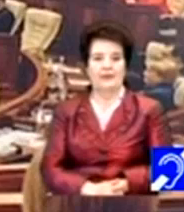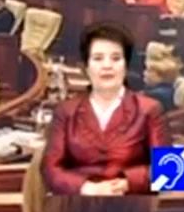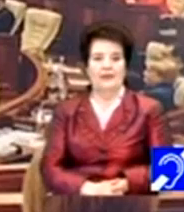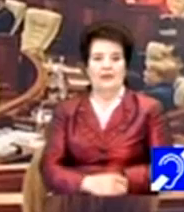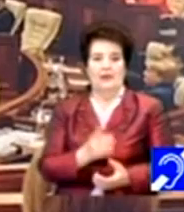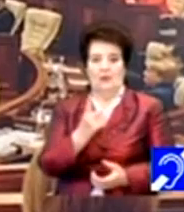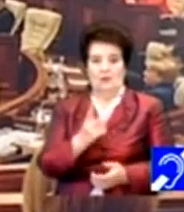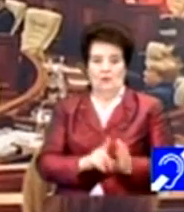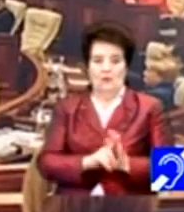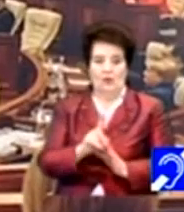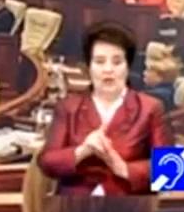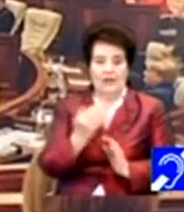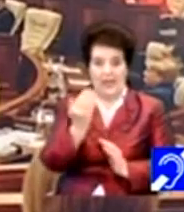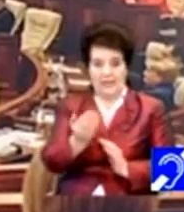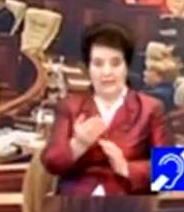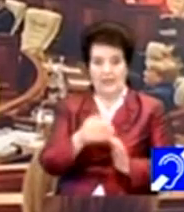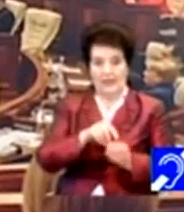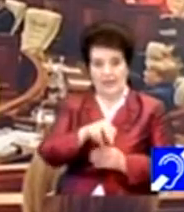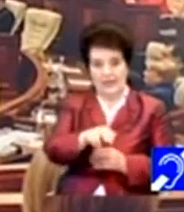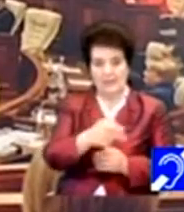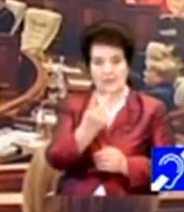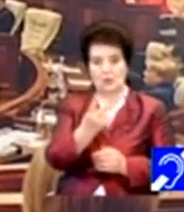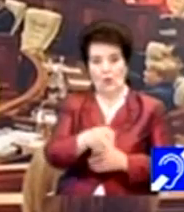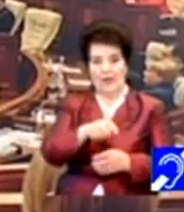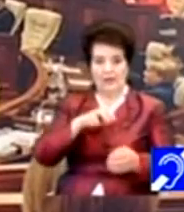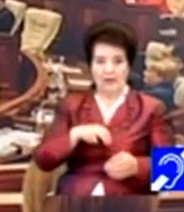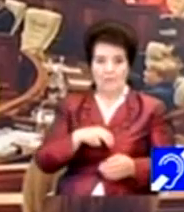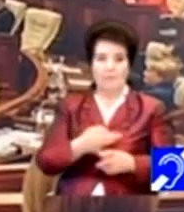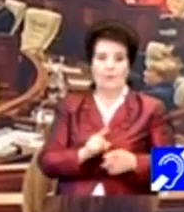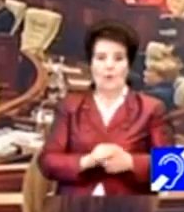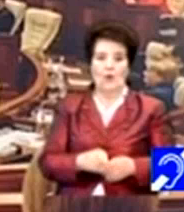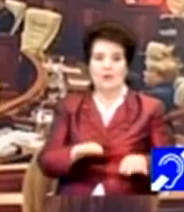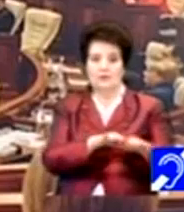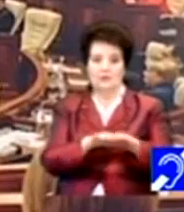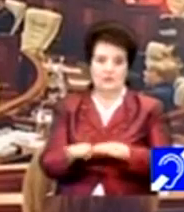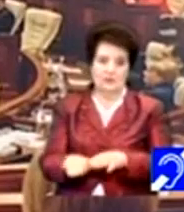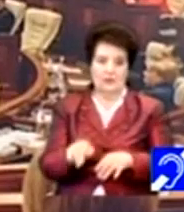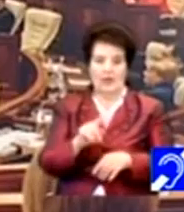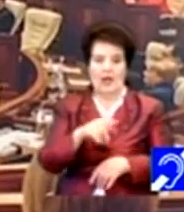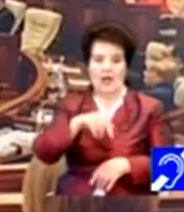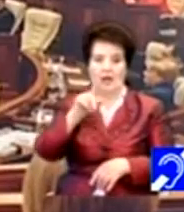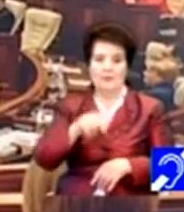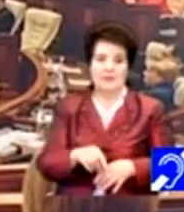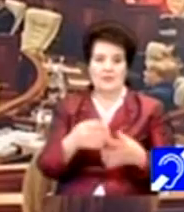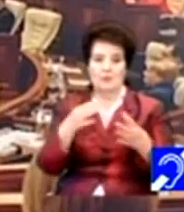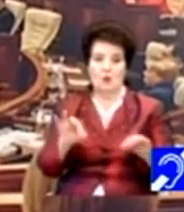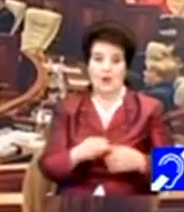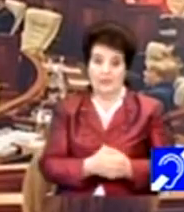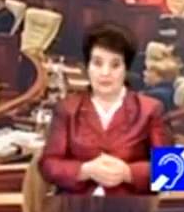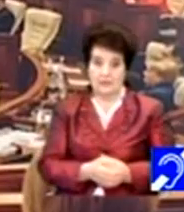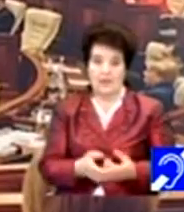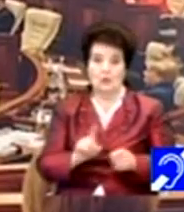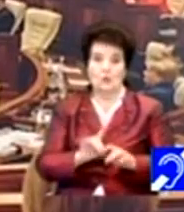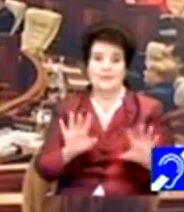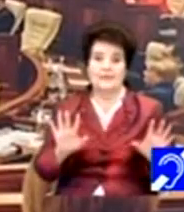Un pas înainte și doi înapoi, Republica Moldova riscă să ajungă în rând cu statele ce clachează la capitolul democrație. Totul